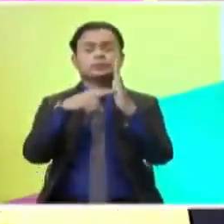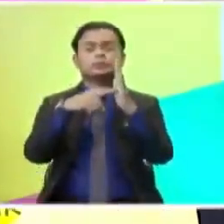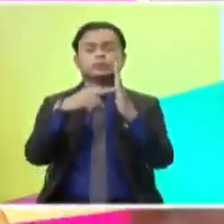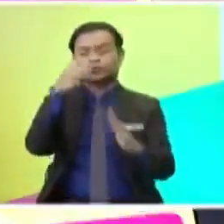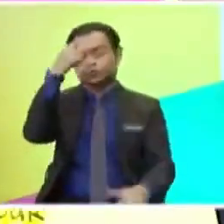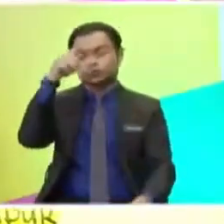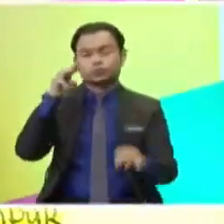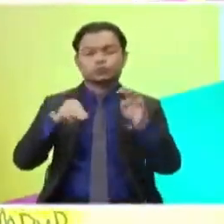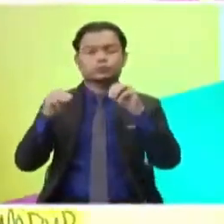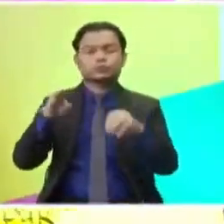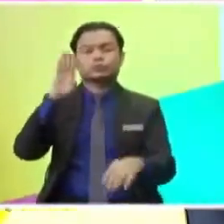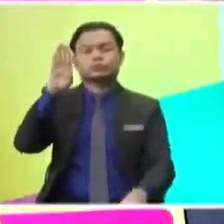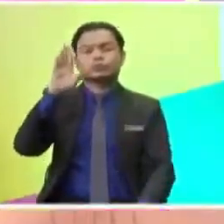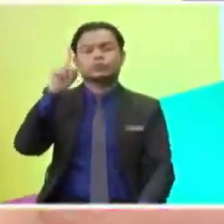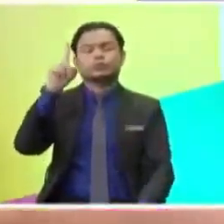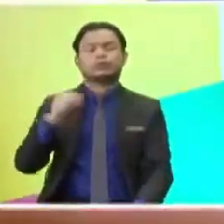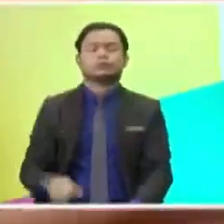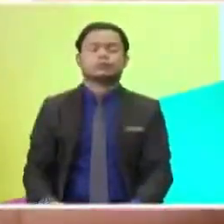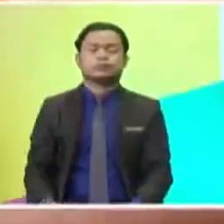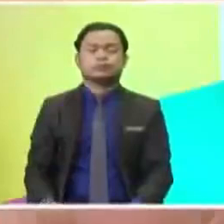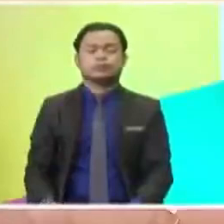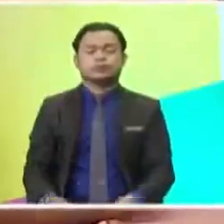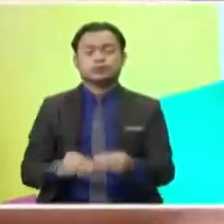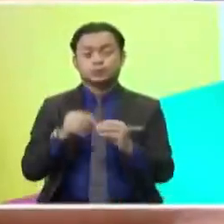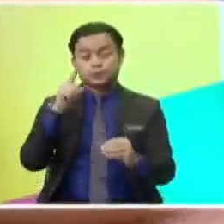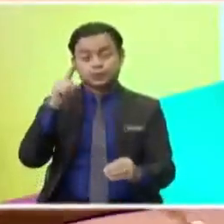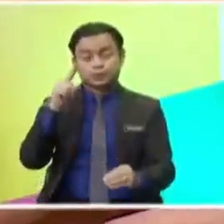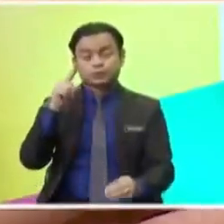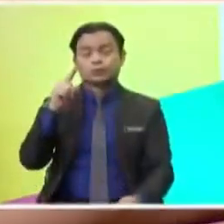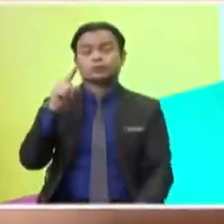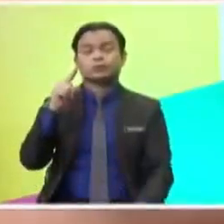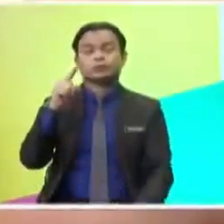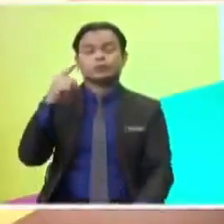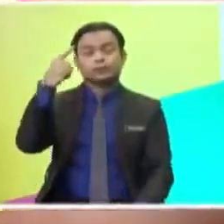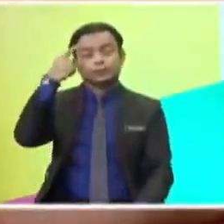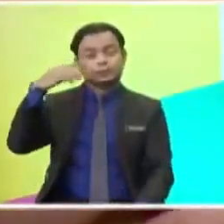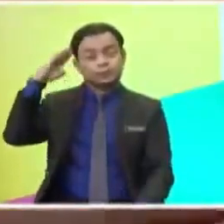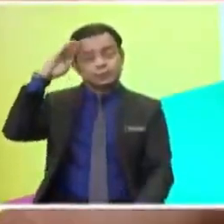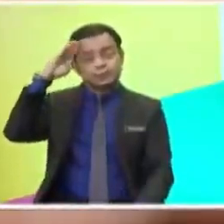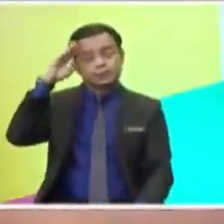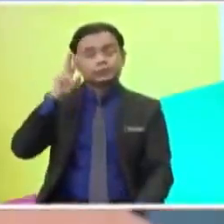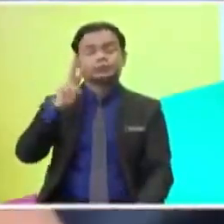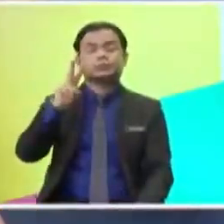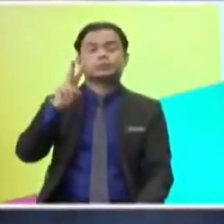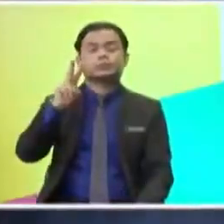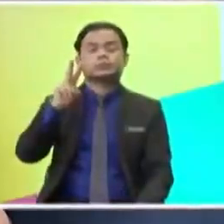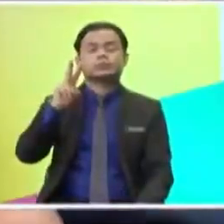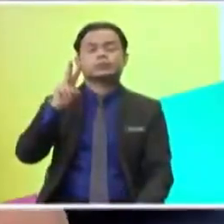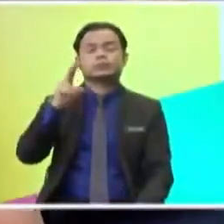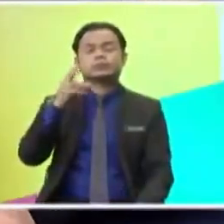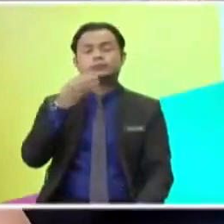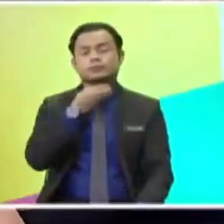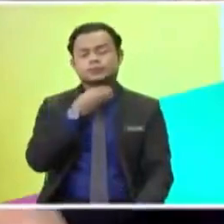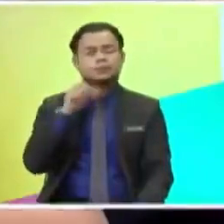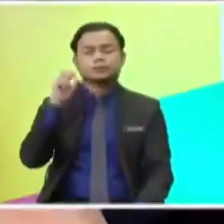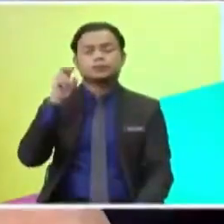1 adalah untuk negeri Perlis. Nombor 2 negeri Perak. Kita akan tengoklah. Nombor 3 negeri Perak. Okey,